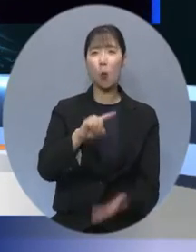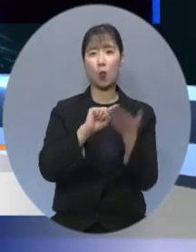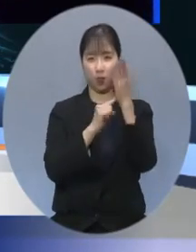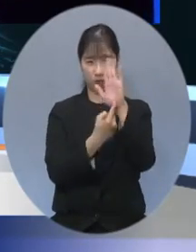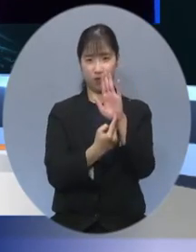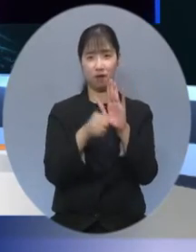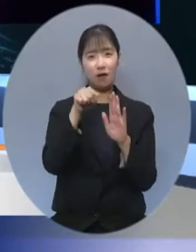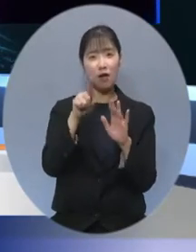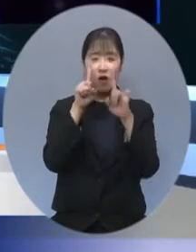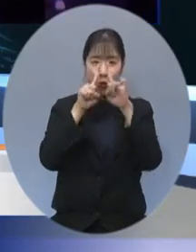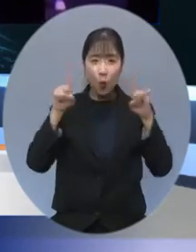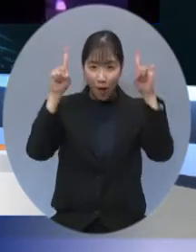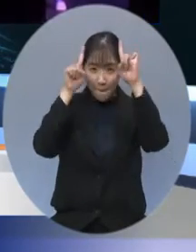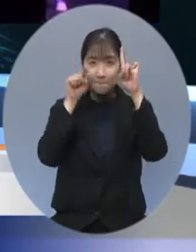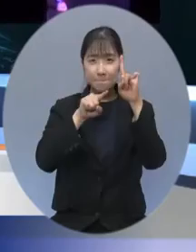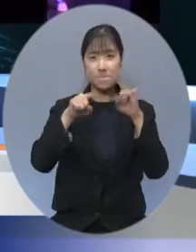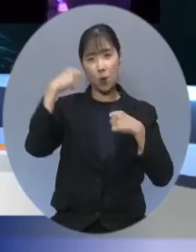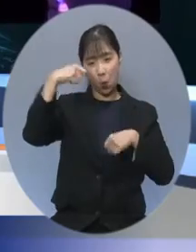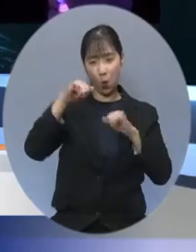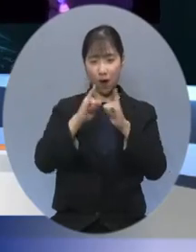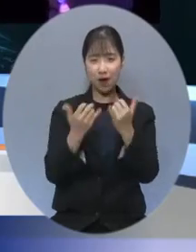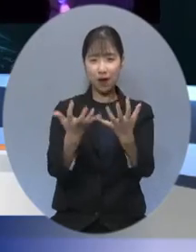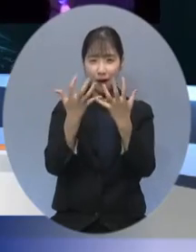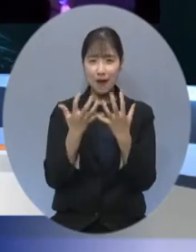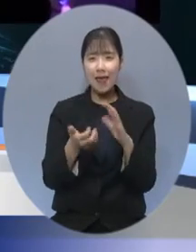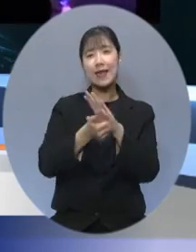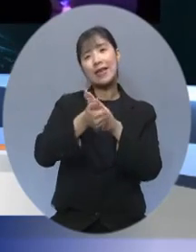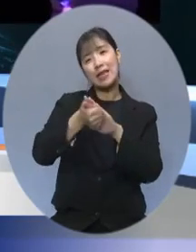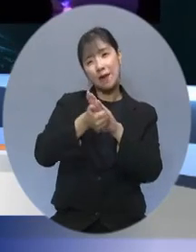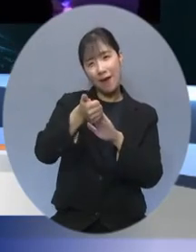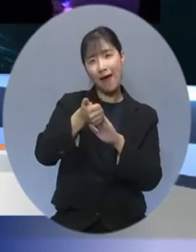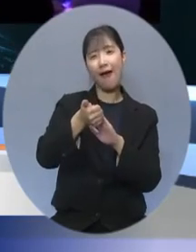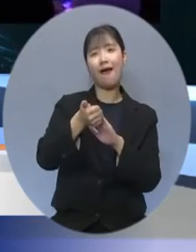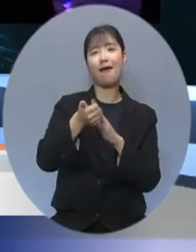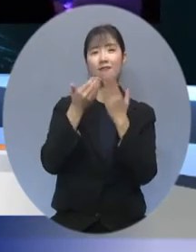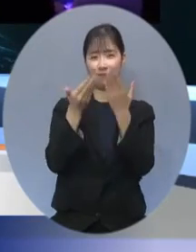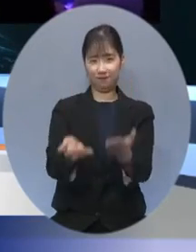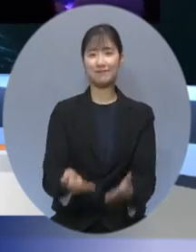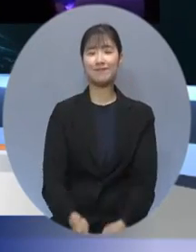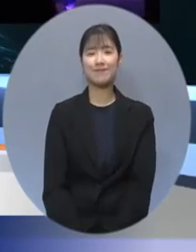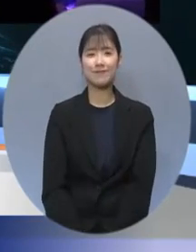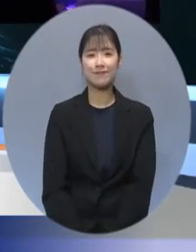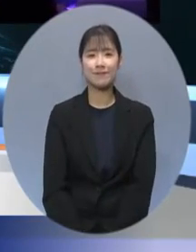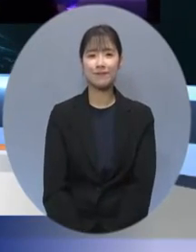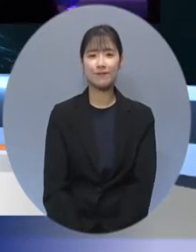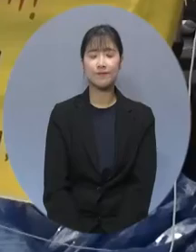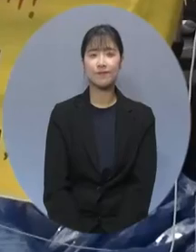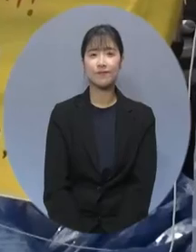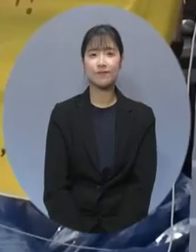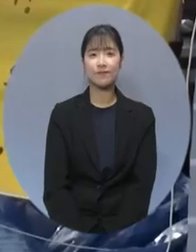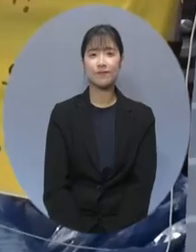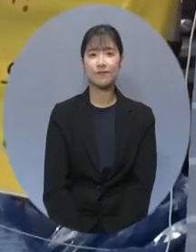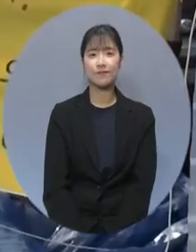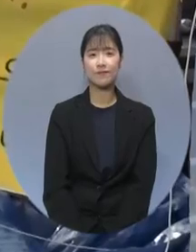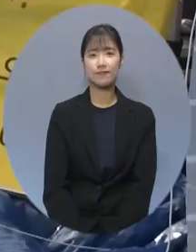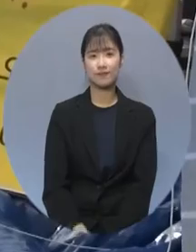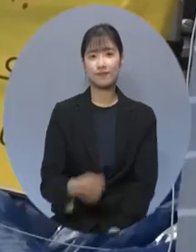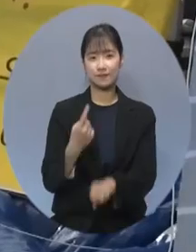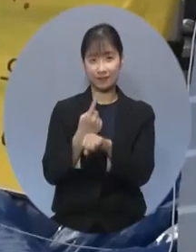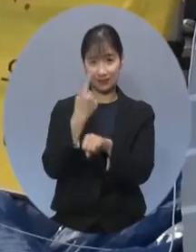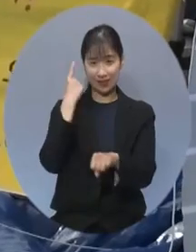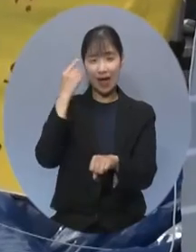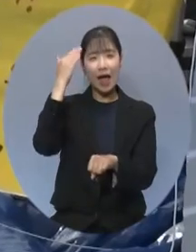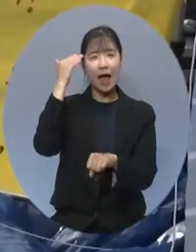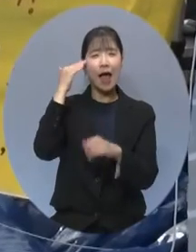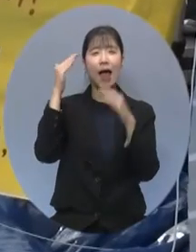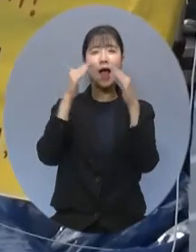부안 도깨비가 공연장을 찾는 이들의 희망을 이뤄준다고 합니다. 최정은 기자가 전합니다. 지난해 한옥